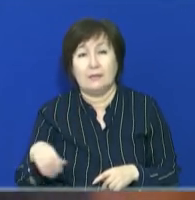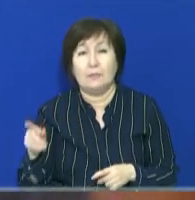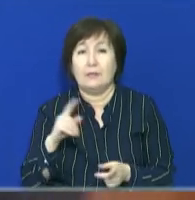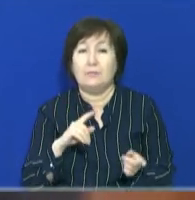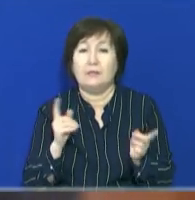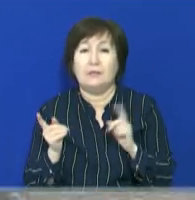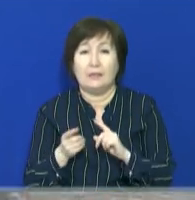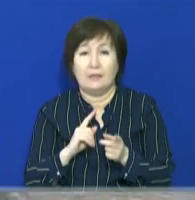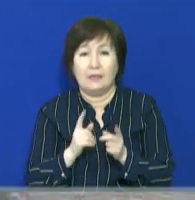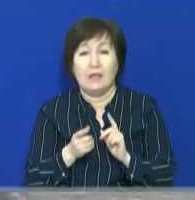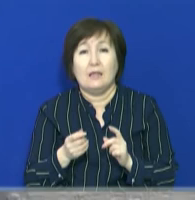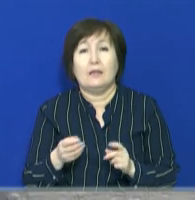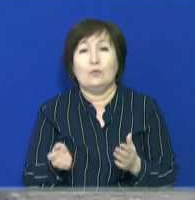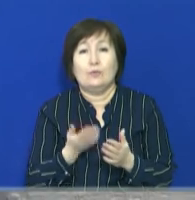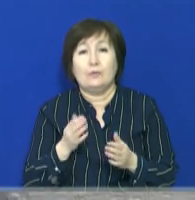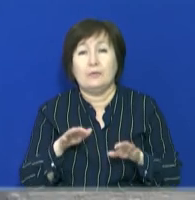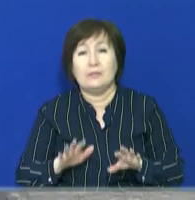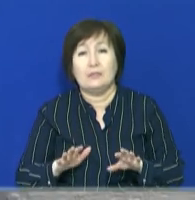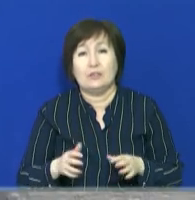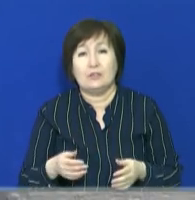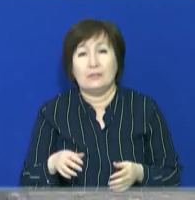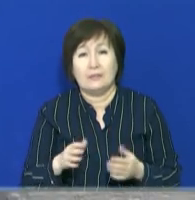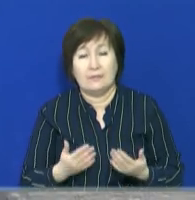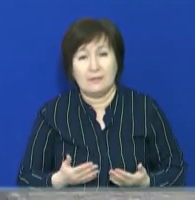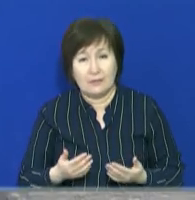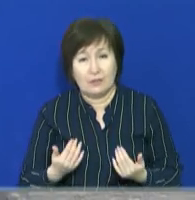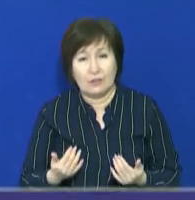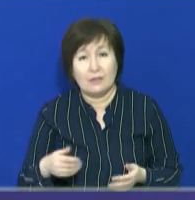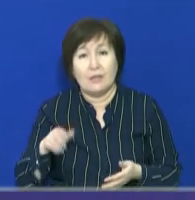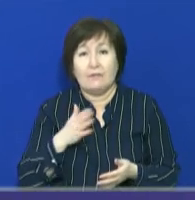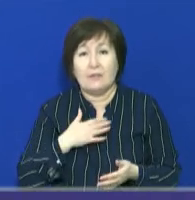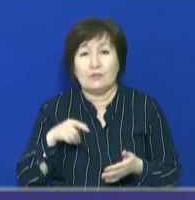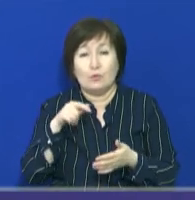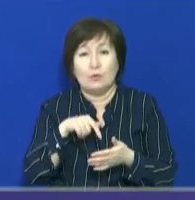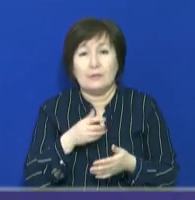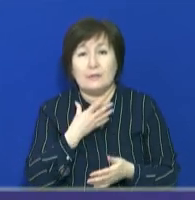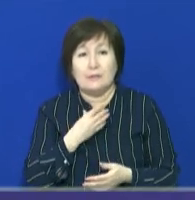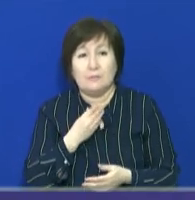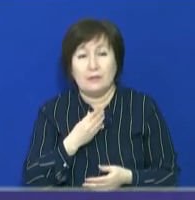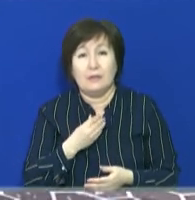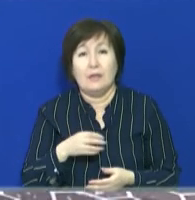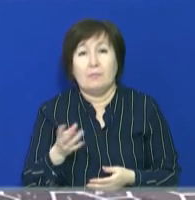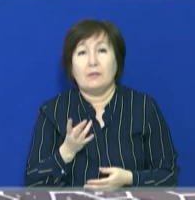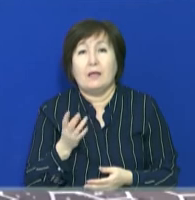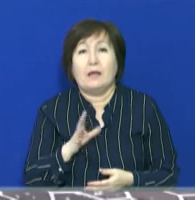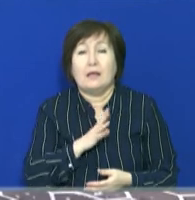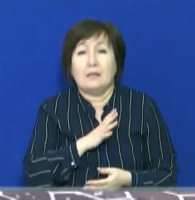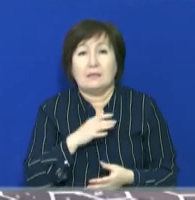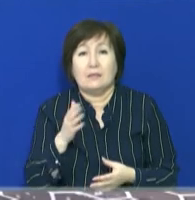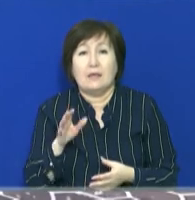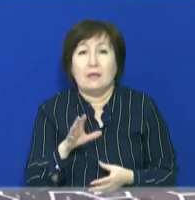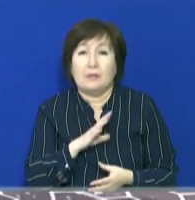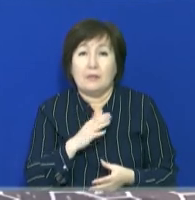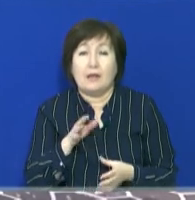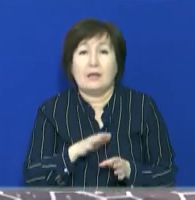қоныс аударушылармен тиісті әлеуметтік келісім шарт жасалады. Оны бұзғандар мемлекеттен төленген ақыны қайтаруға міндеттеледі. Жұмыспен